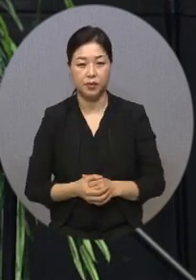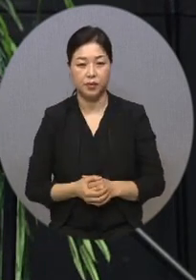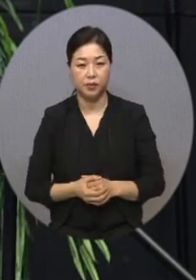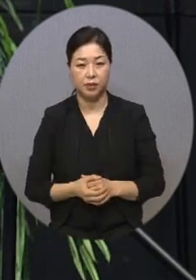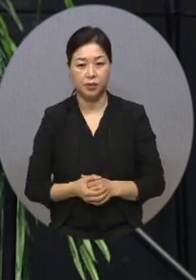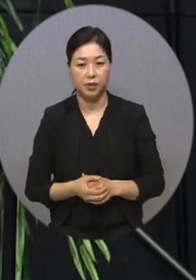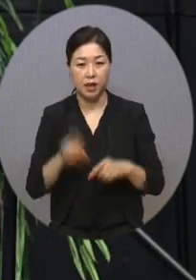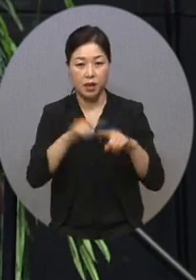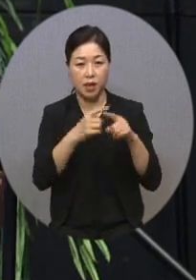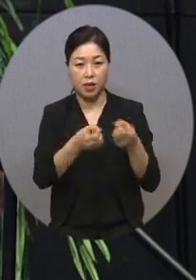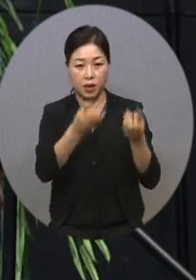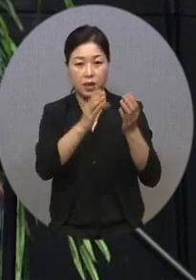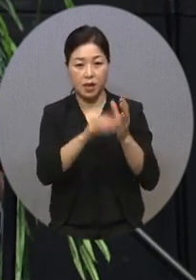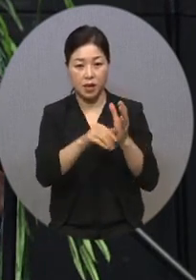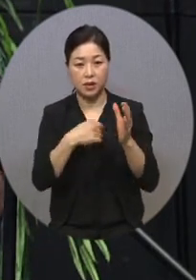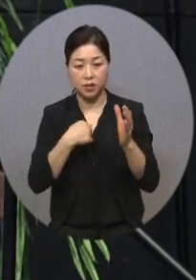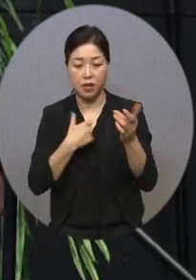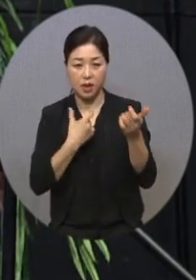대회에서 저와 같은